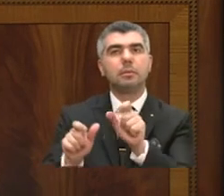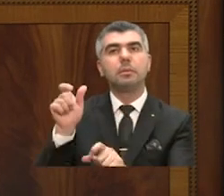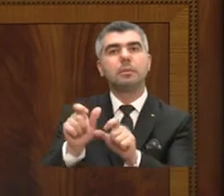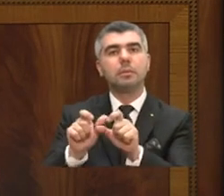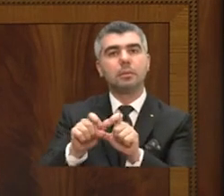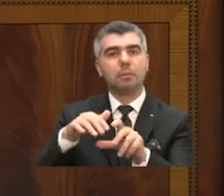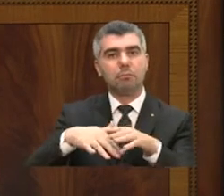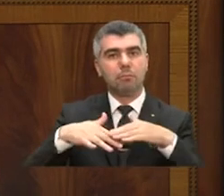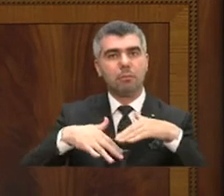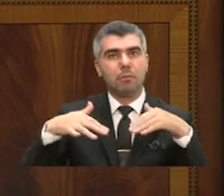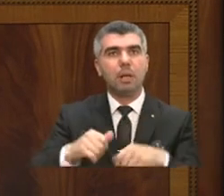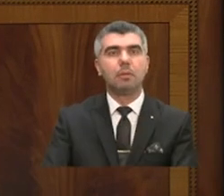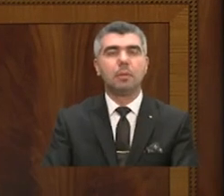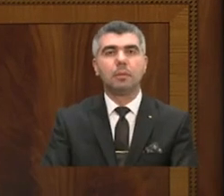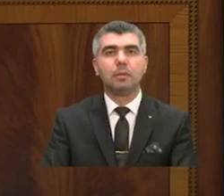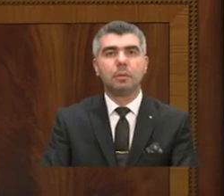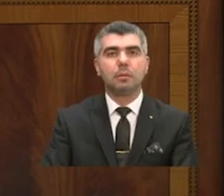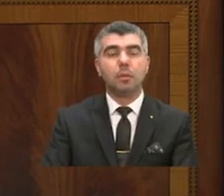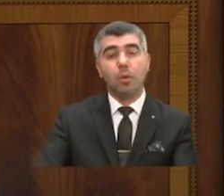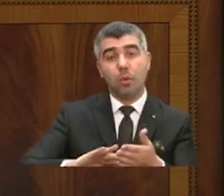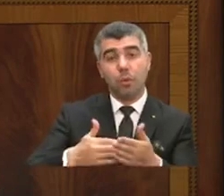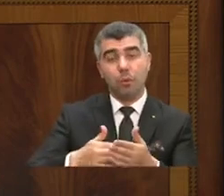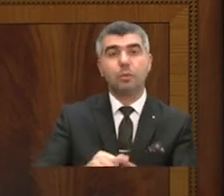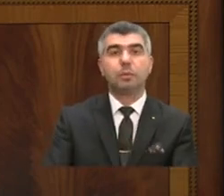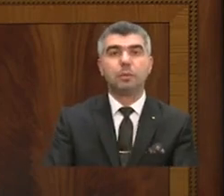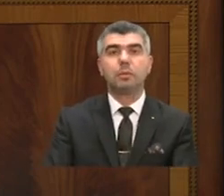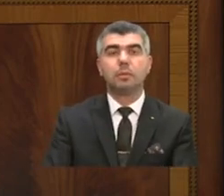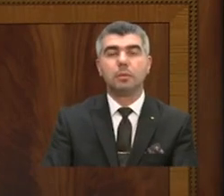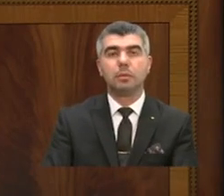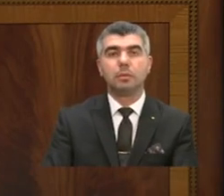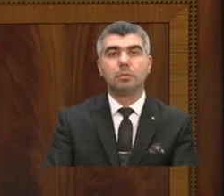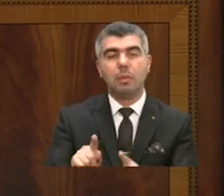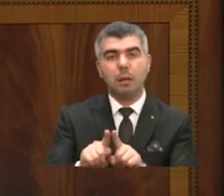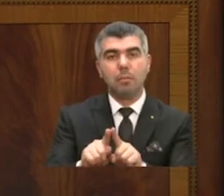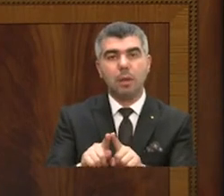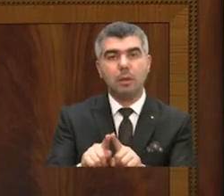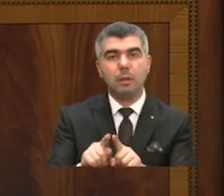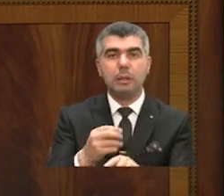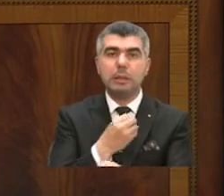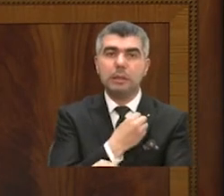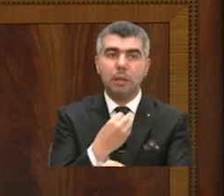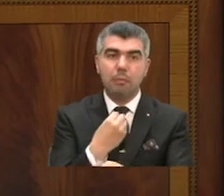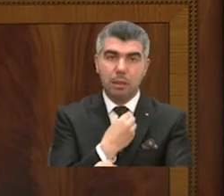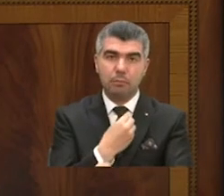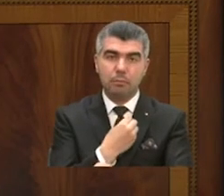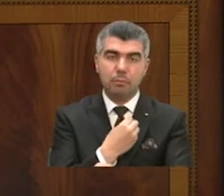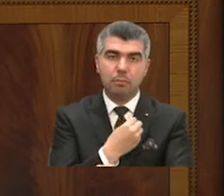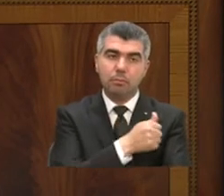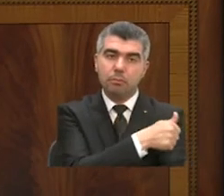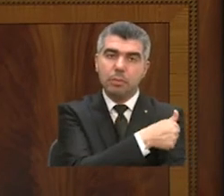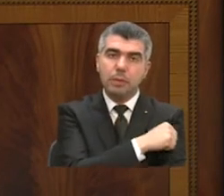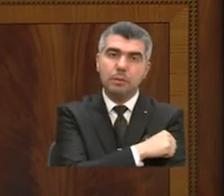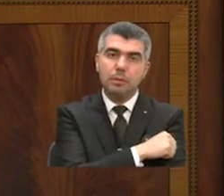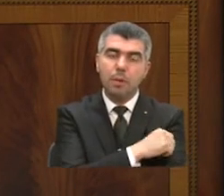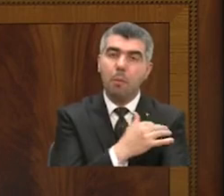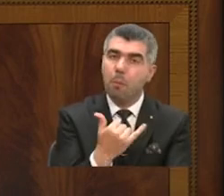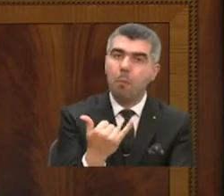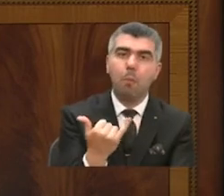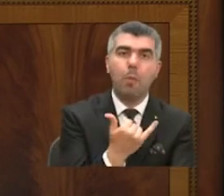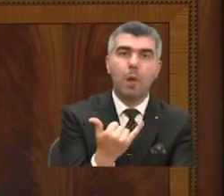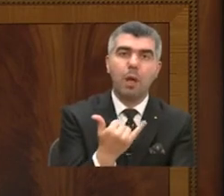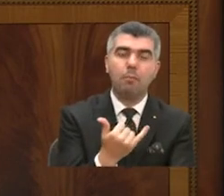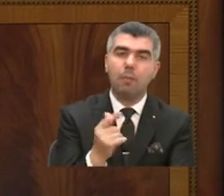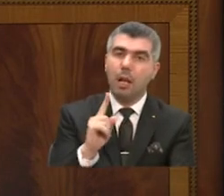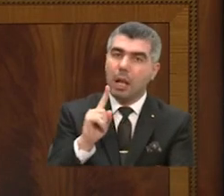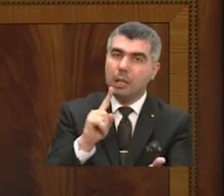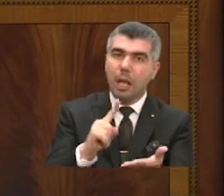نواب محترمون، فيما يتعلق بالمحور الخاص بتأهيل الموارد البشرية، فلا يخفى عليكم الدور الهام